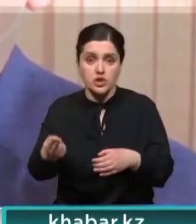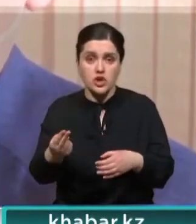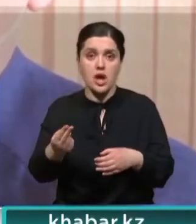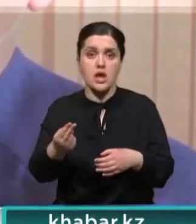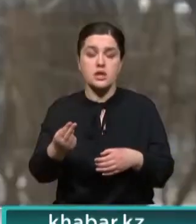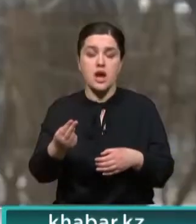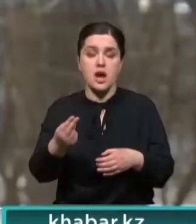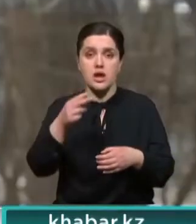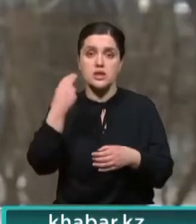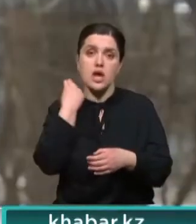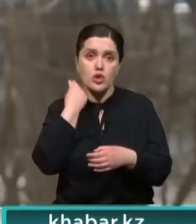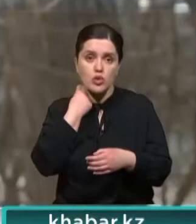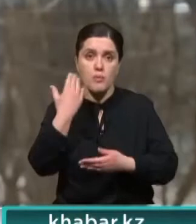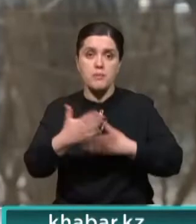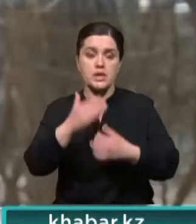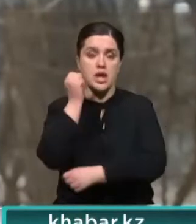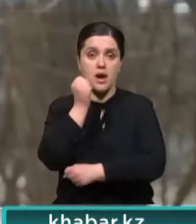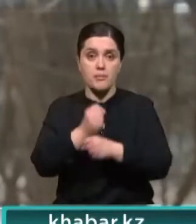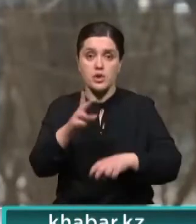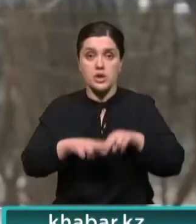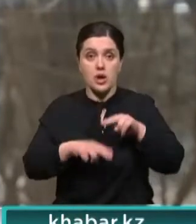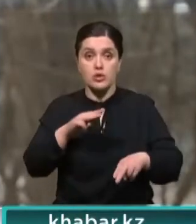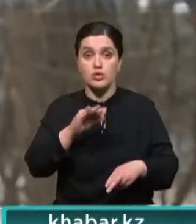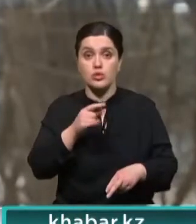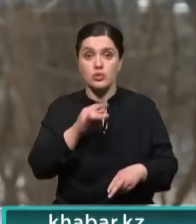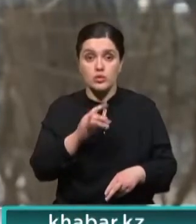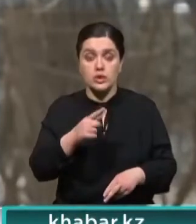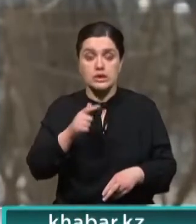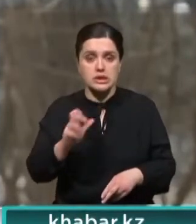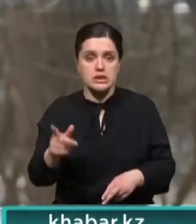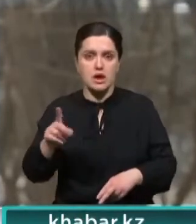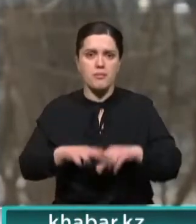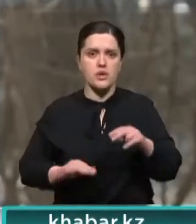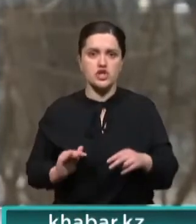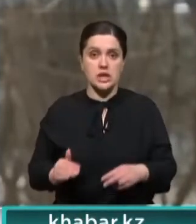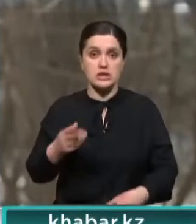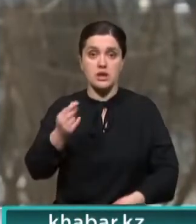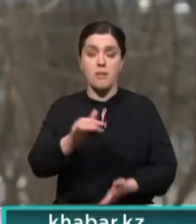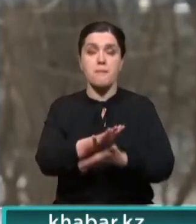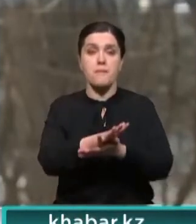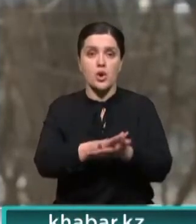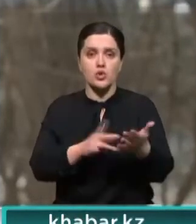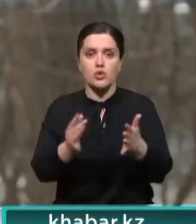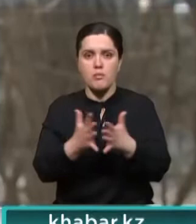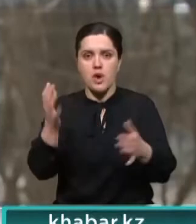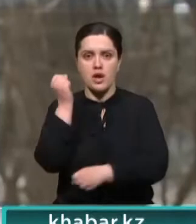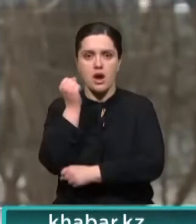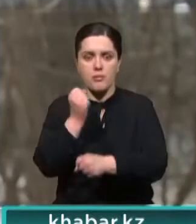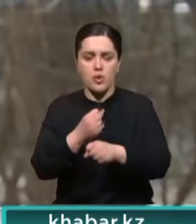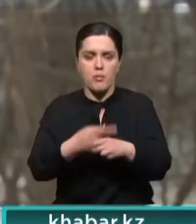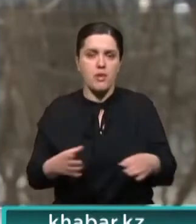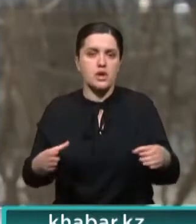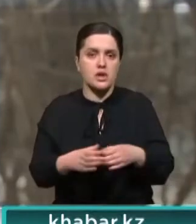перед работниками. Строительство Тургусунской ГЭС, которую возводят на частные средства, продолжается. Но большинство работников